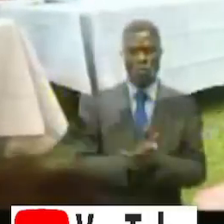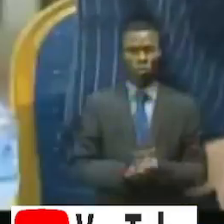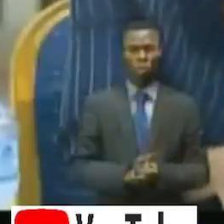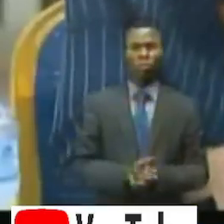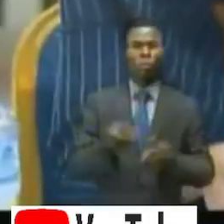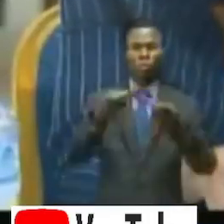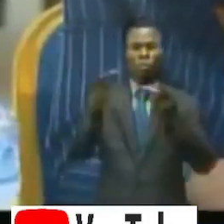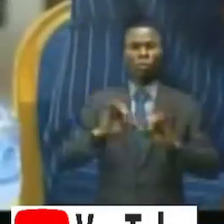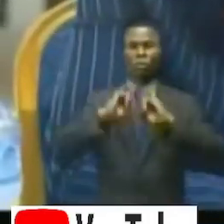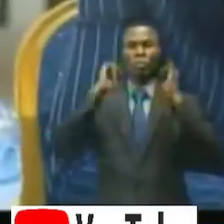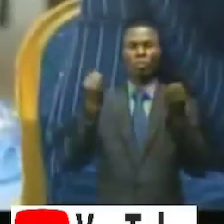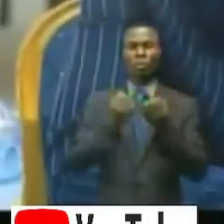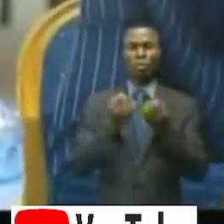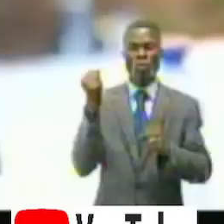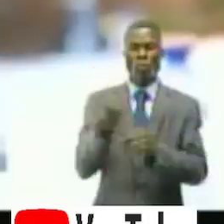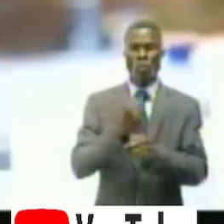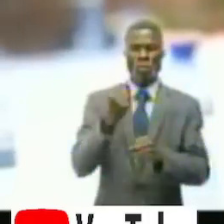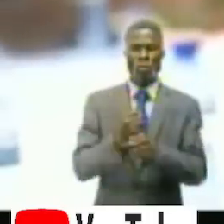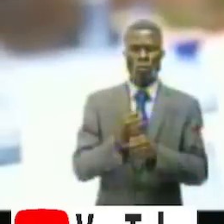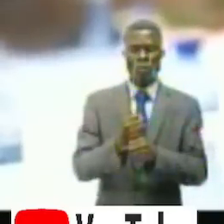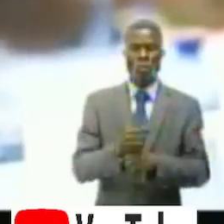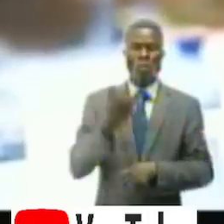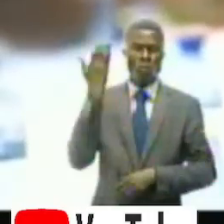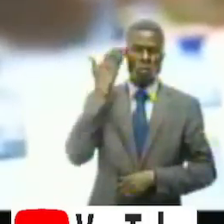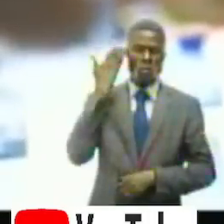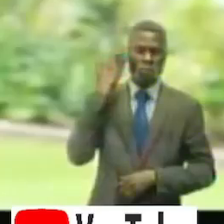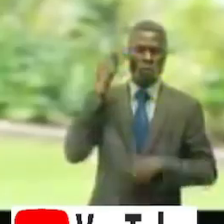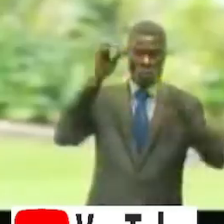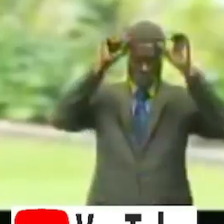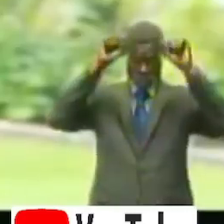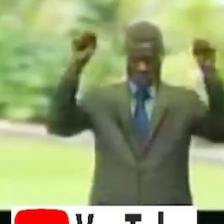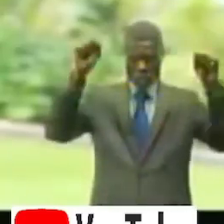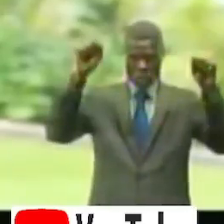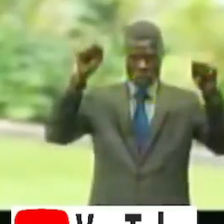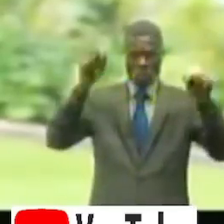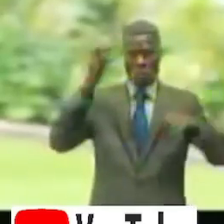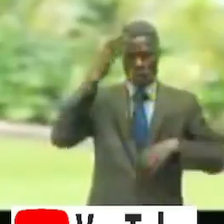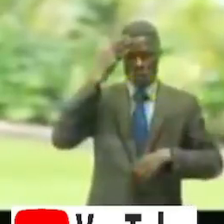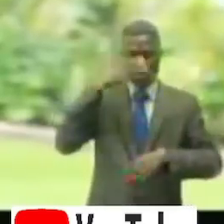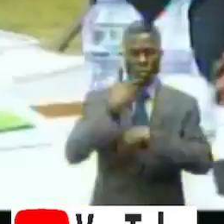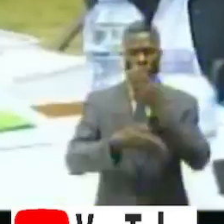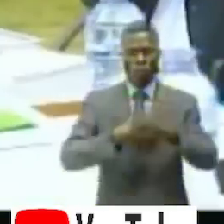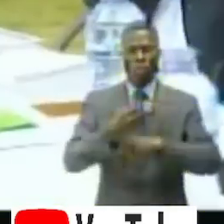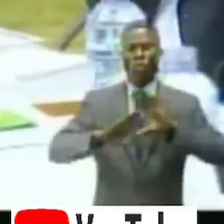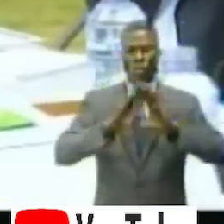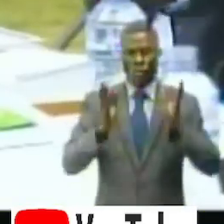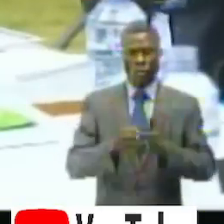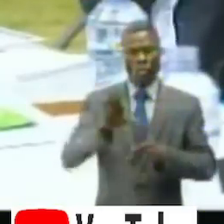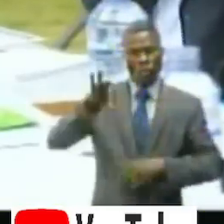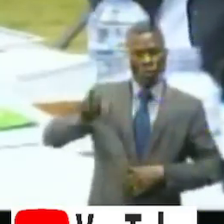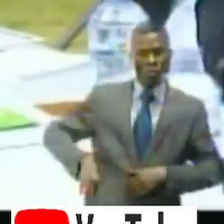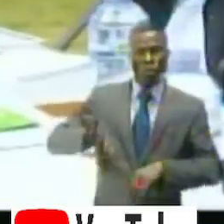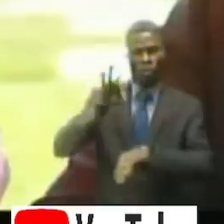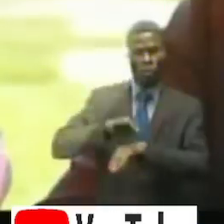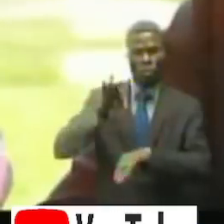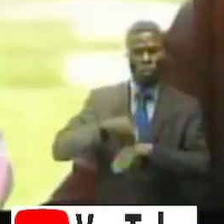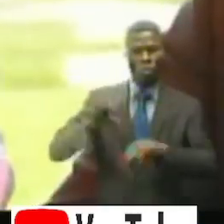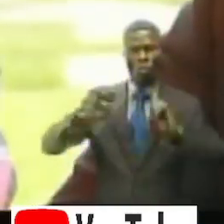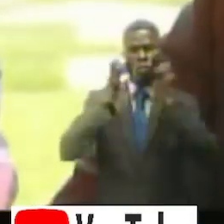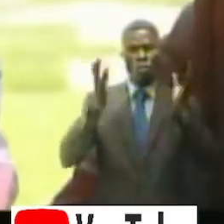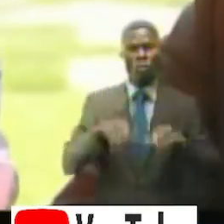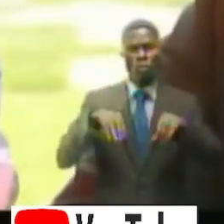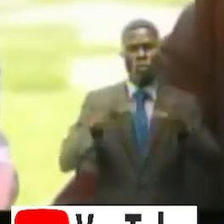commerce, d'industrie et de services, Jean-Robert Issifoy sait comment faire profiter des opportunités aux